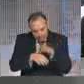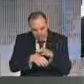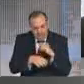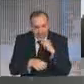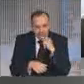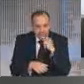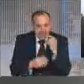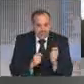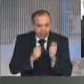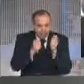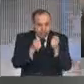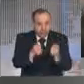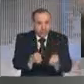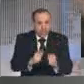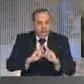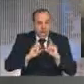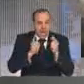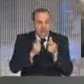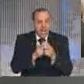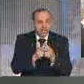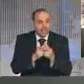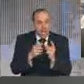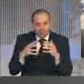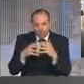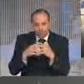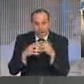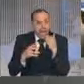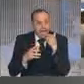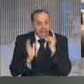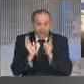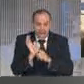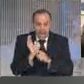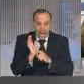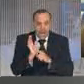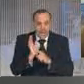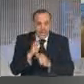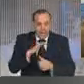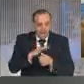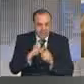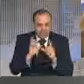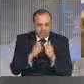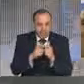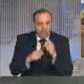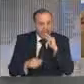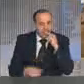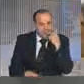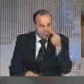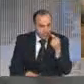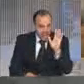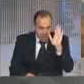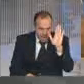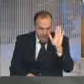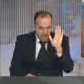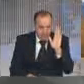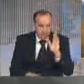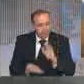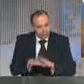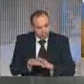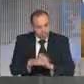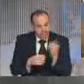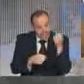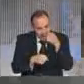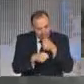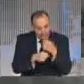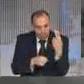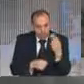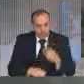الذي قدم لها من قبل لجنه وطنيه مشتركه اكد رئيس لجنه كليه الطب جبس انها قد اوصت باحداث